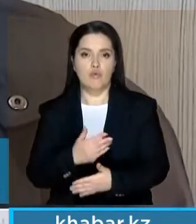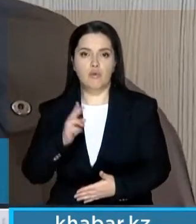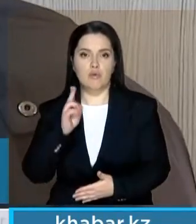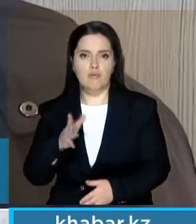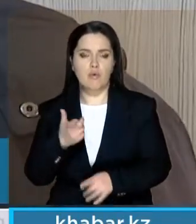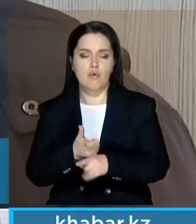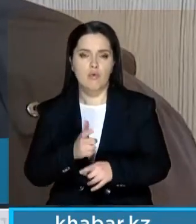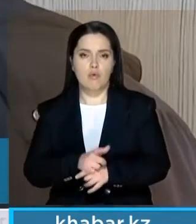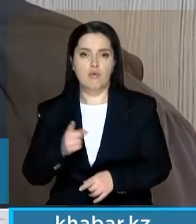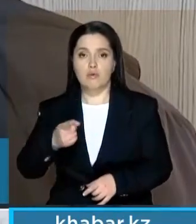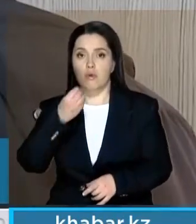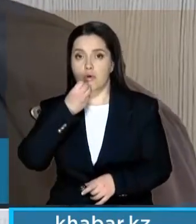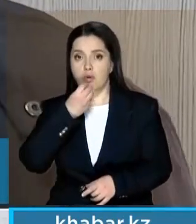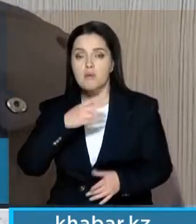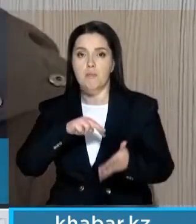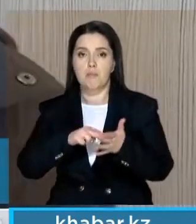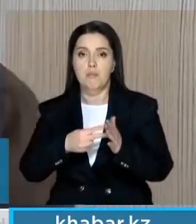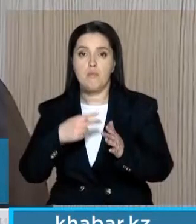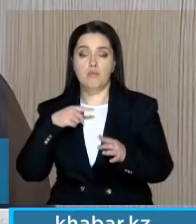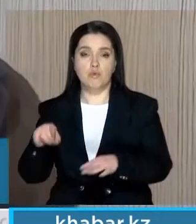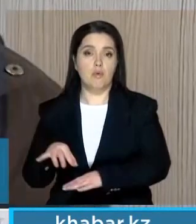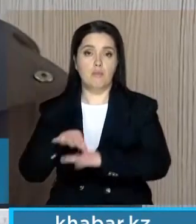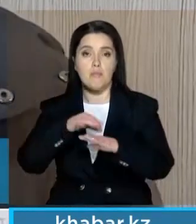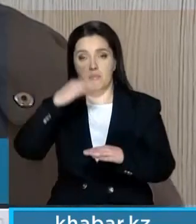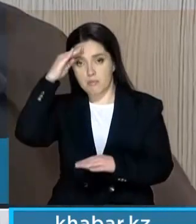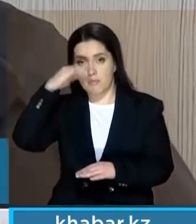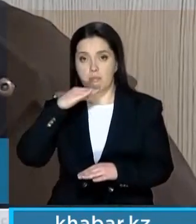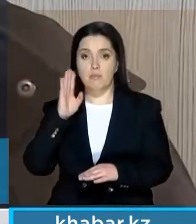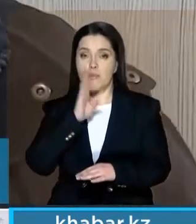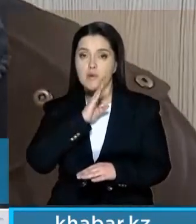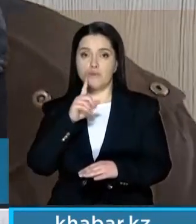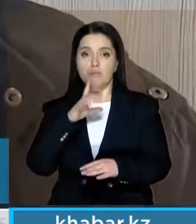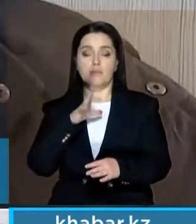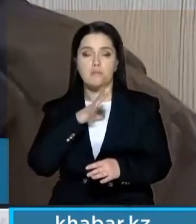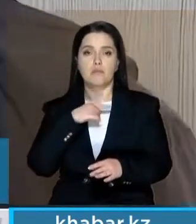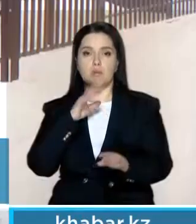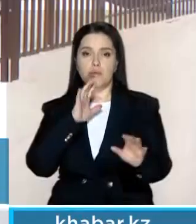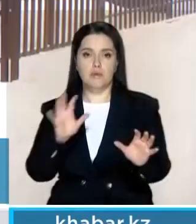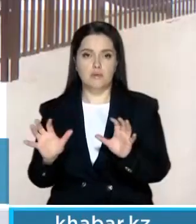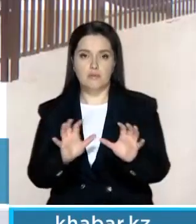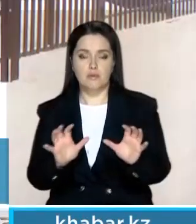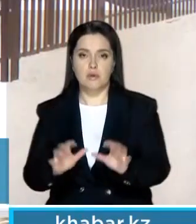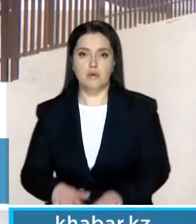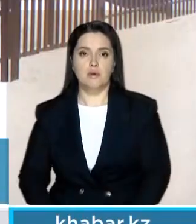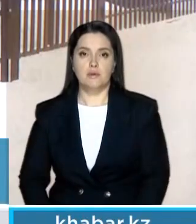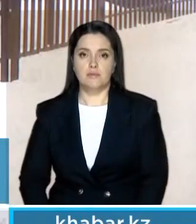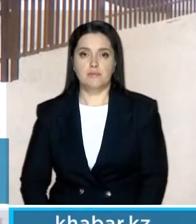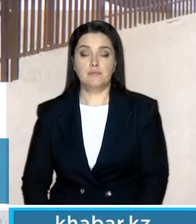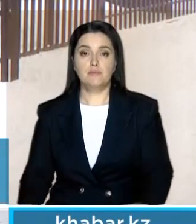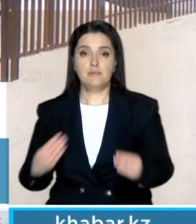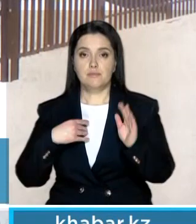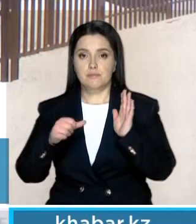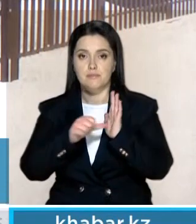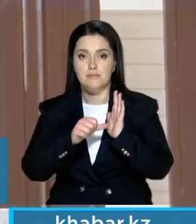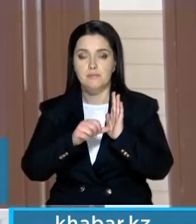очень хороший планирую перевести сюда моих родителей чтобы я имел возможность заботиться о них всего выдано шесть квартир это